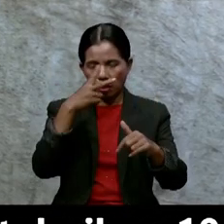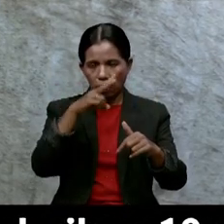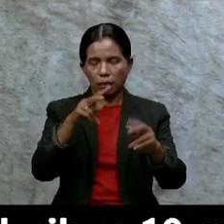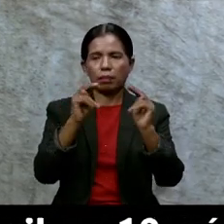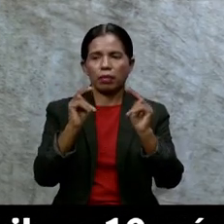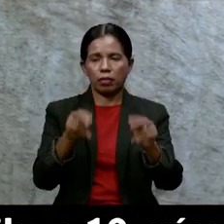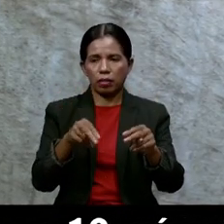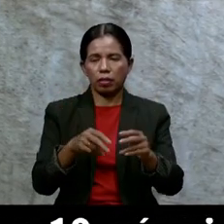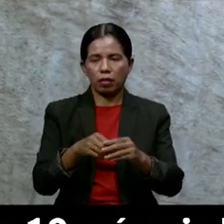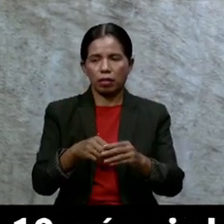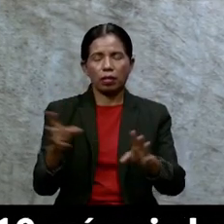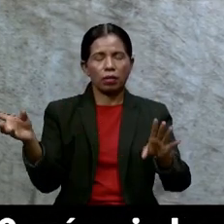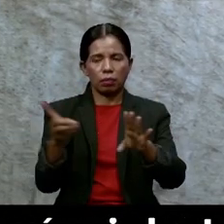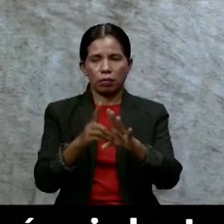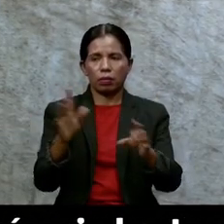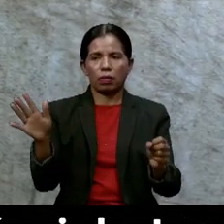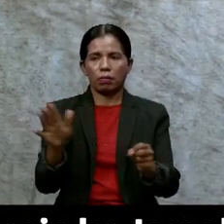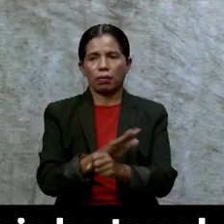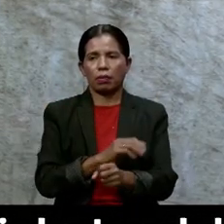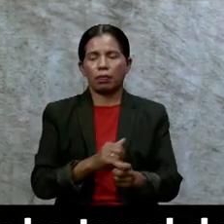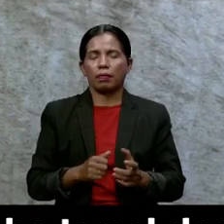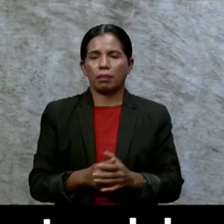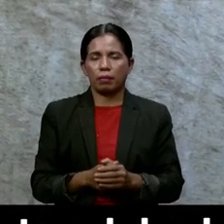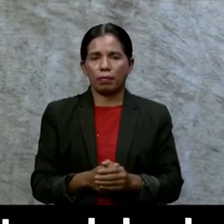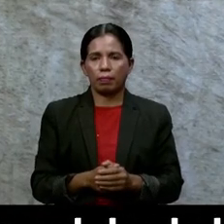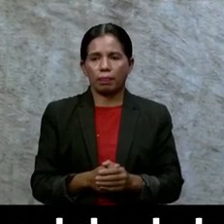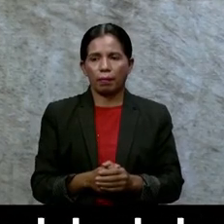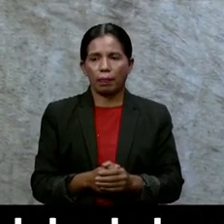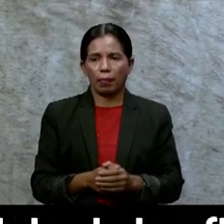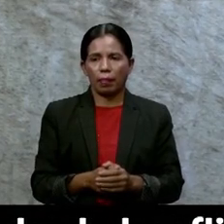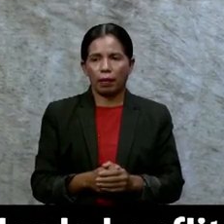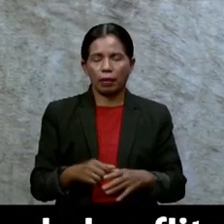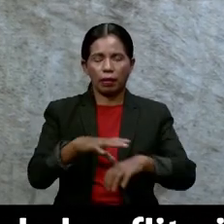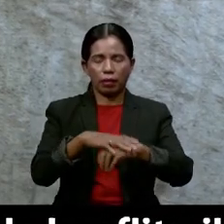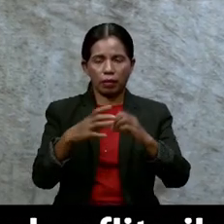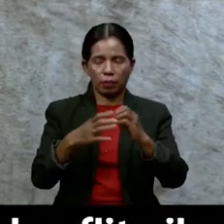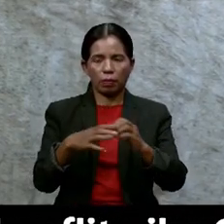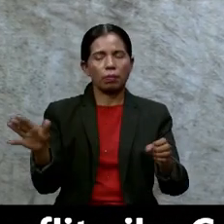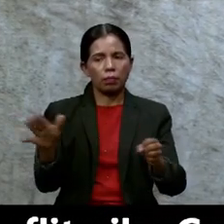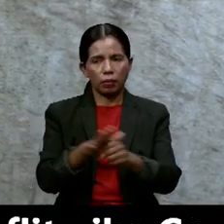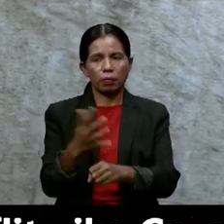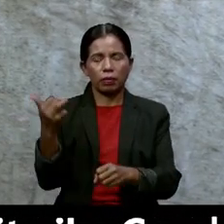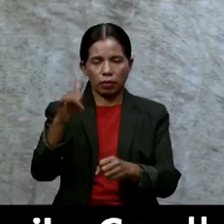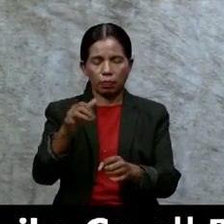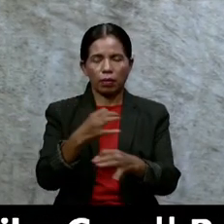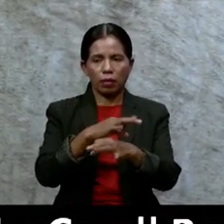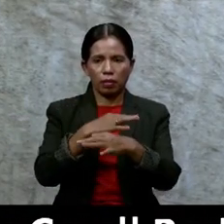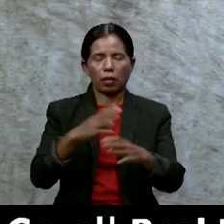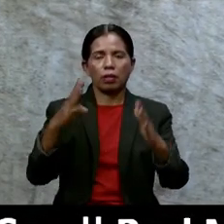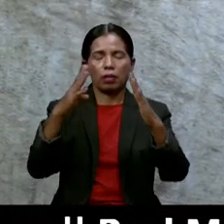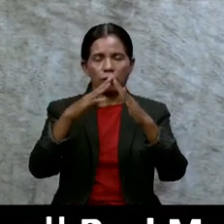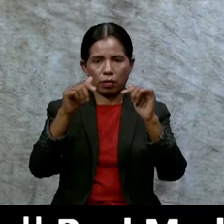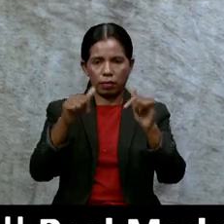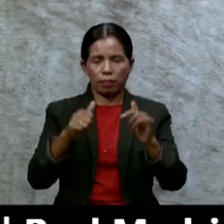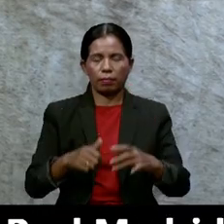be dokumen komplit tu para dokumen serai. Ah, dokumen serai ni komplit tu para seram be bel hadiah